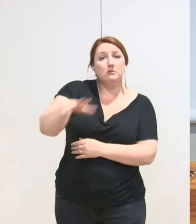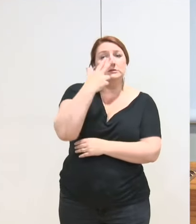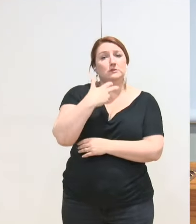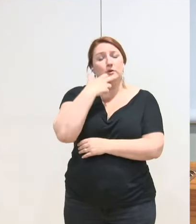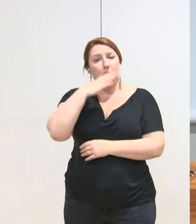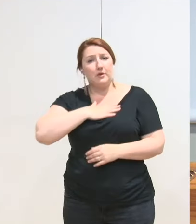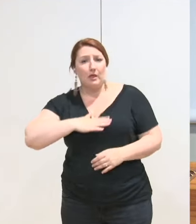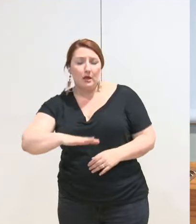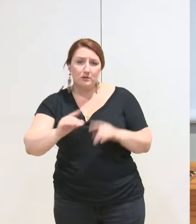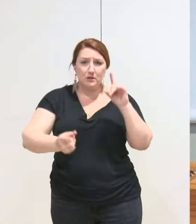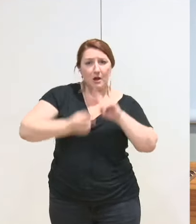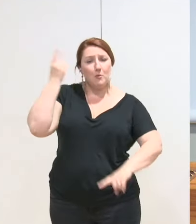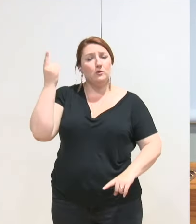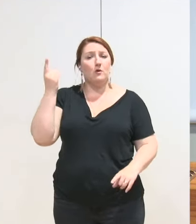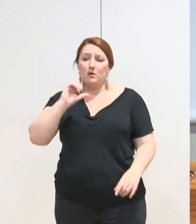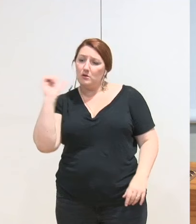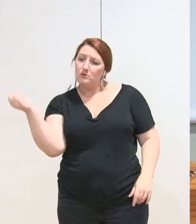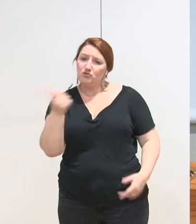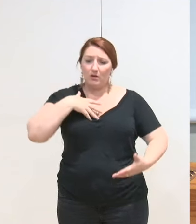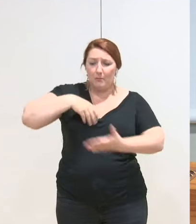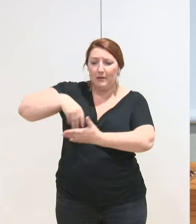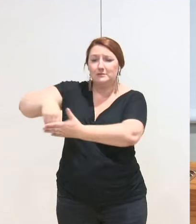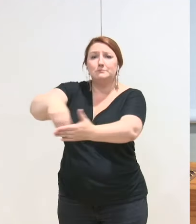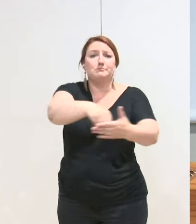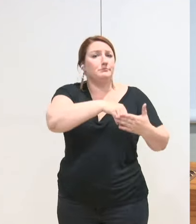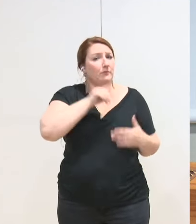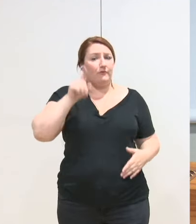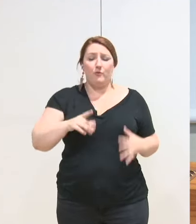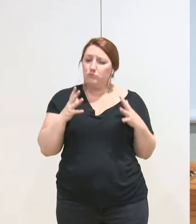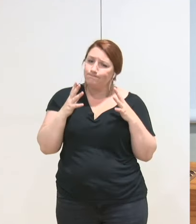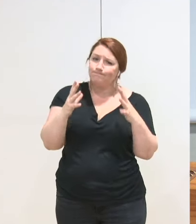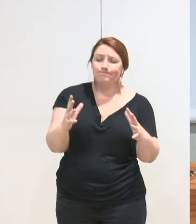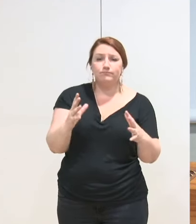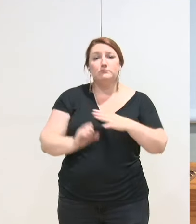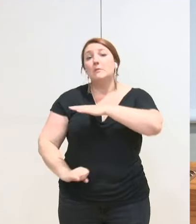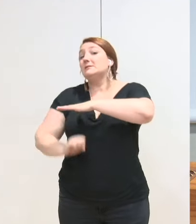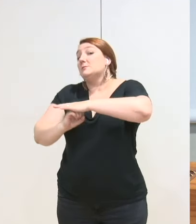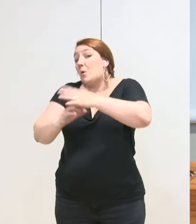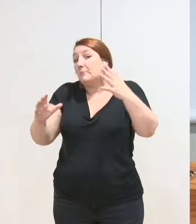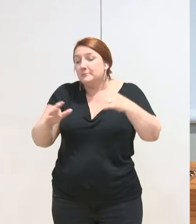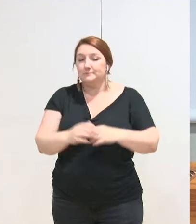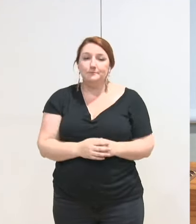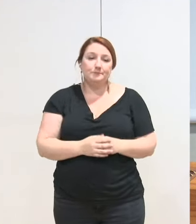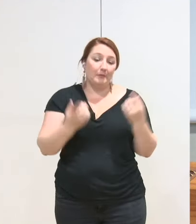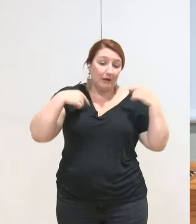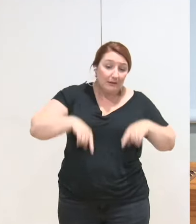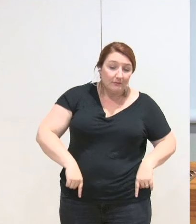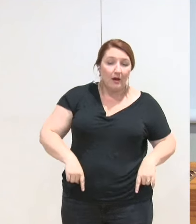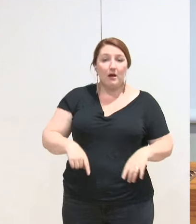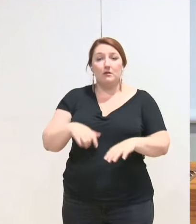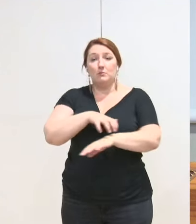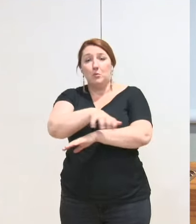demande que chacun joue sa partition de son mieux à l'État au procureur de la République au